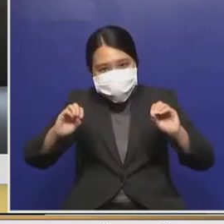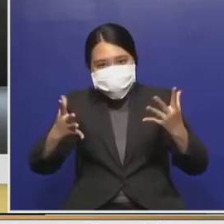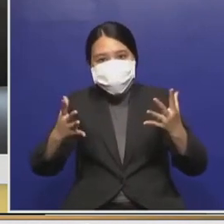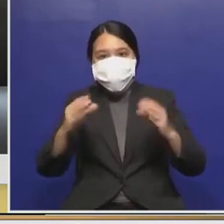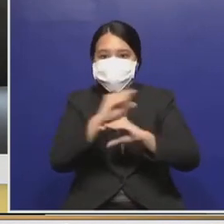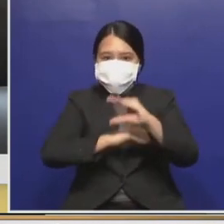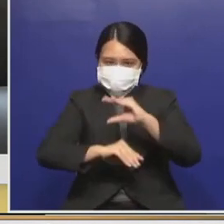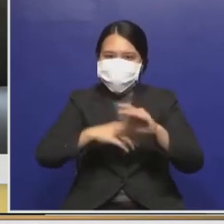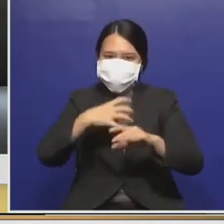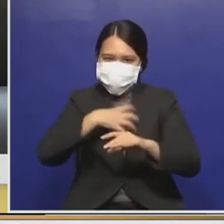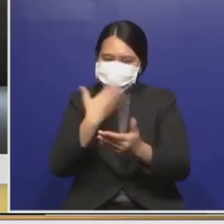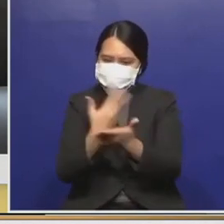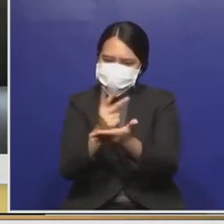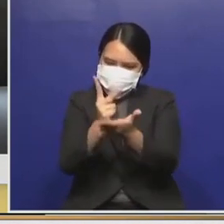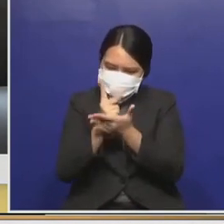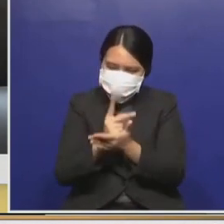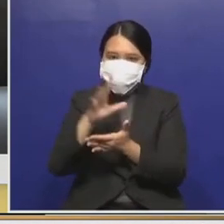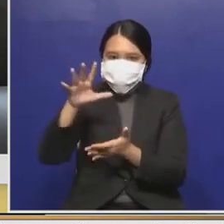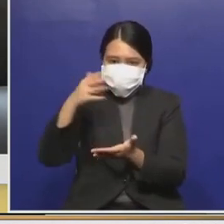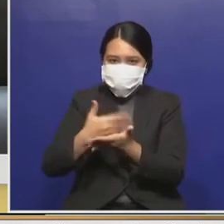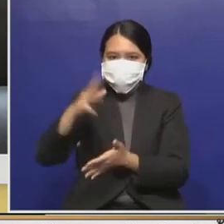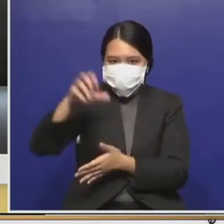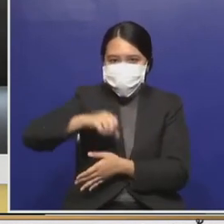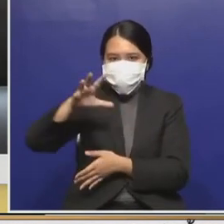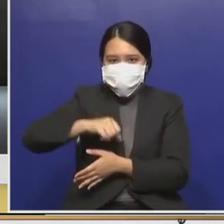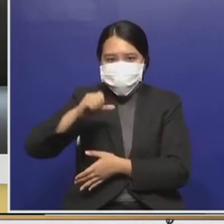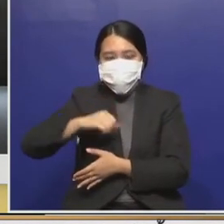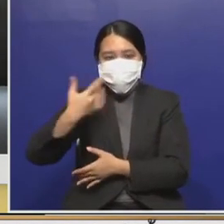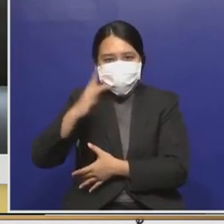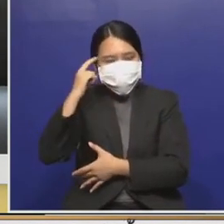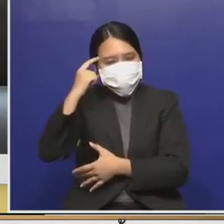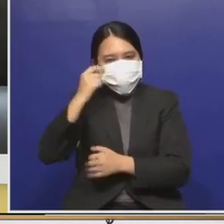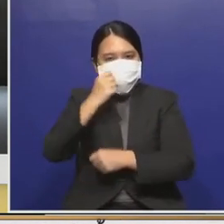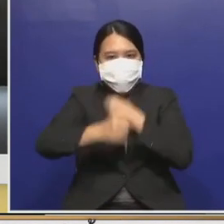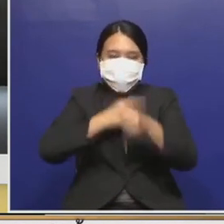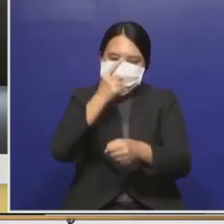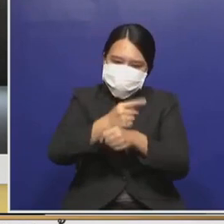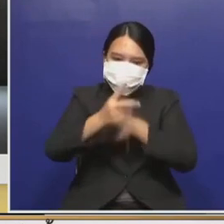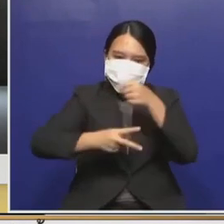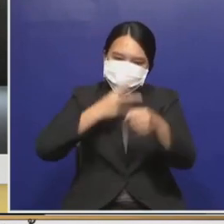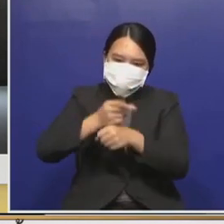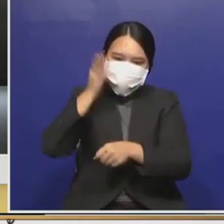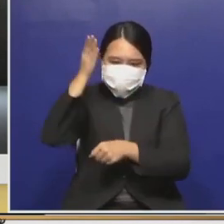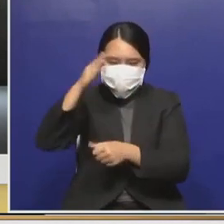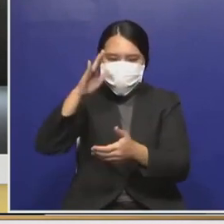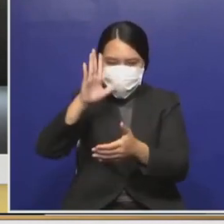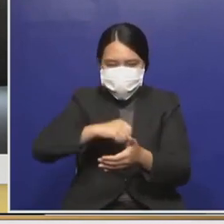าเงินไปใช้มีเงินคเอมาพอreciท่านอกปี 2 ปข้หน้าทำไมไม่ทำ